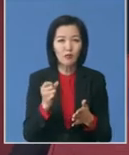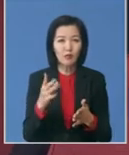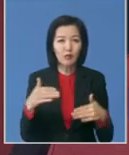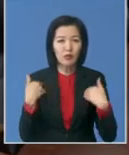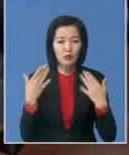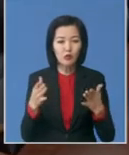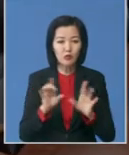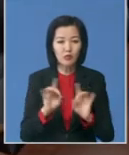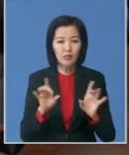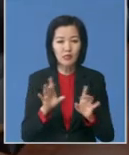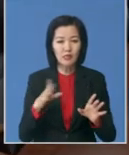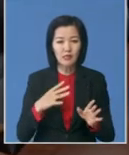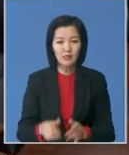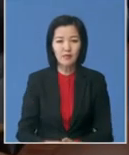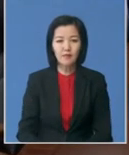ұсыныс айтты.